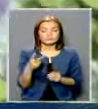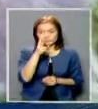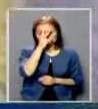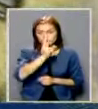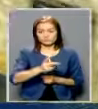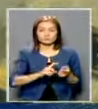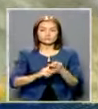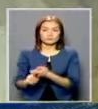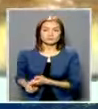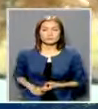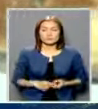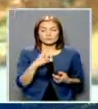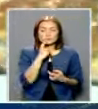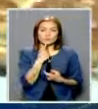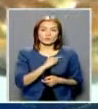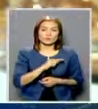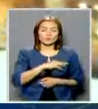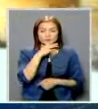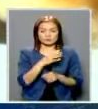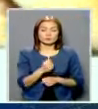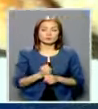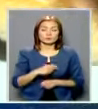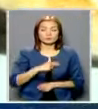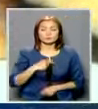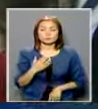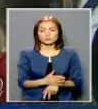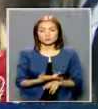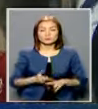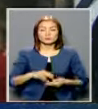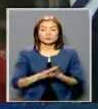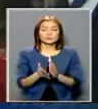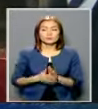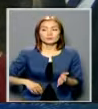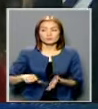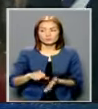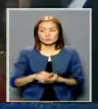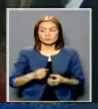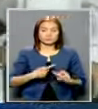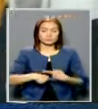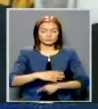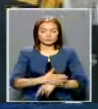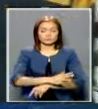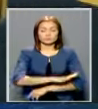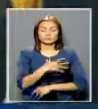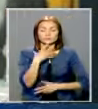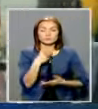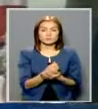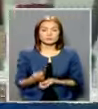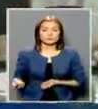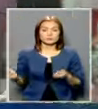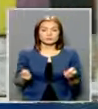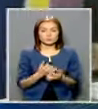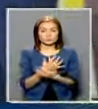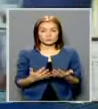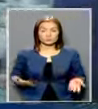двухлетняя пандемия принесла немало хлопот отечественным производителям. На мероприятии представители бизнеса представили свои товары